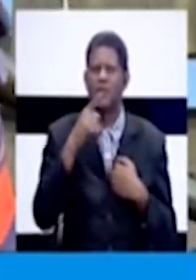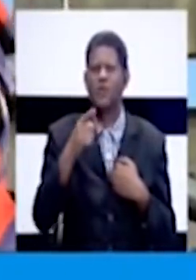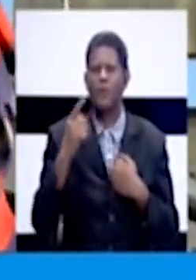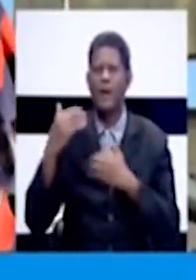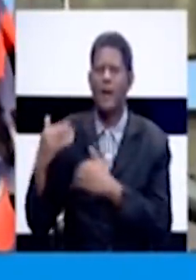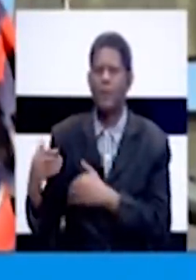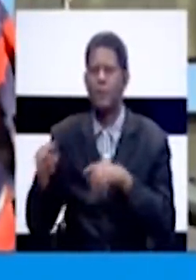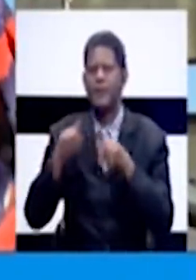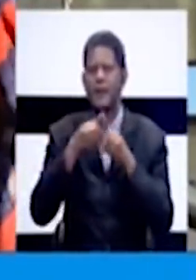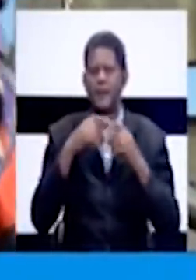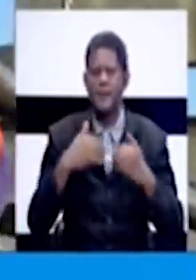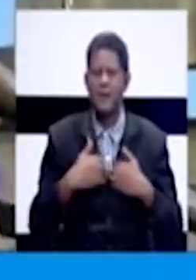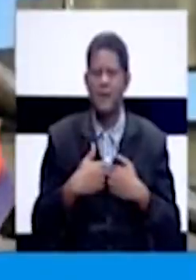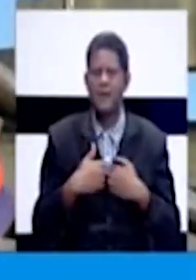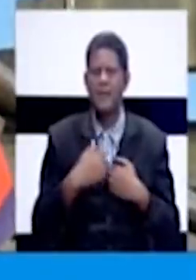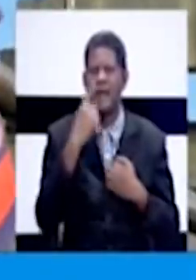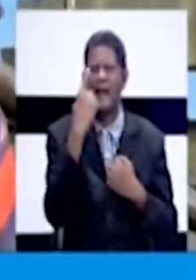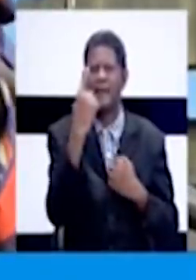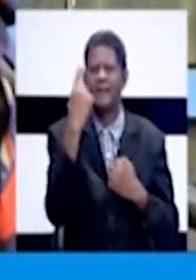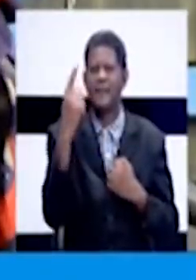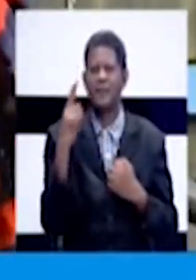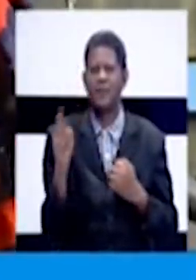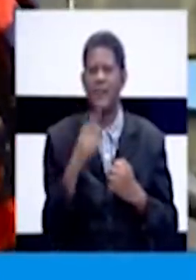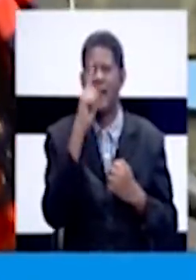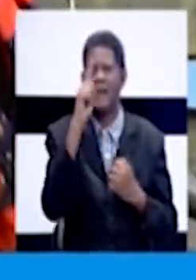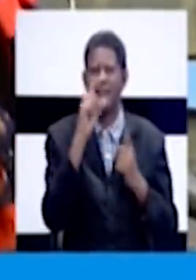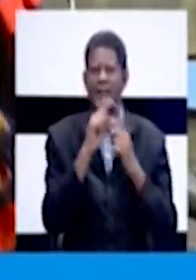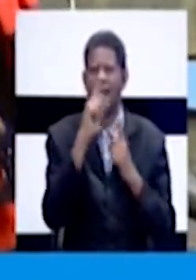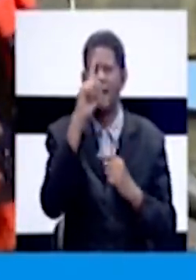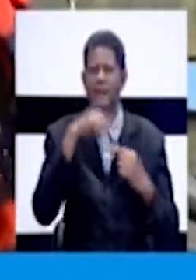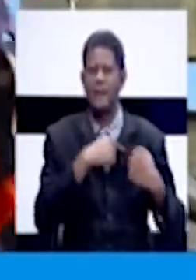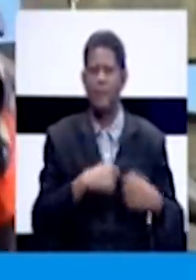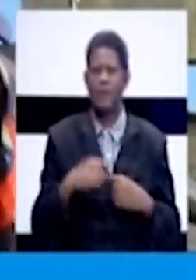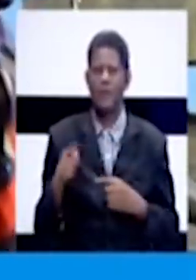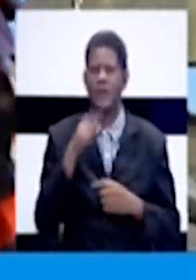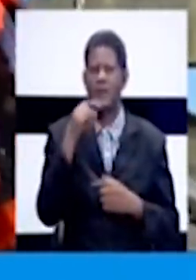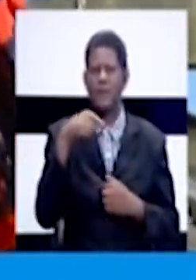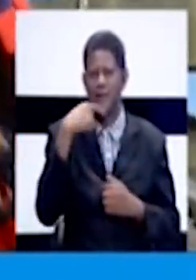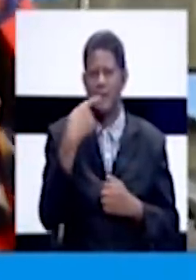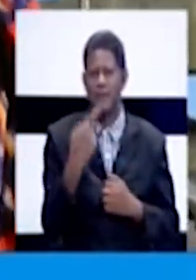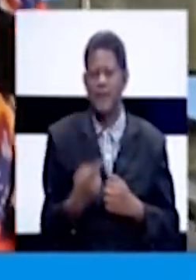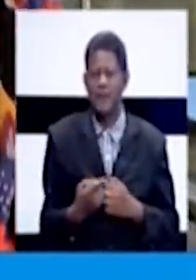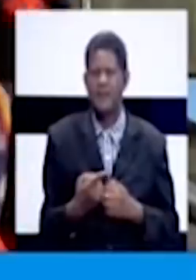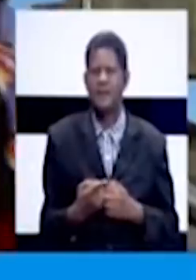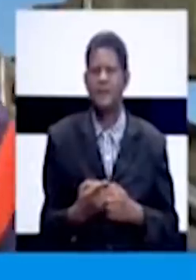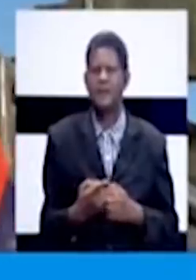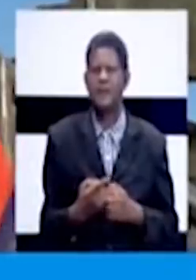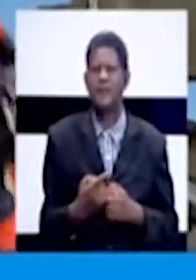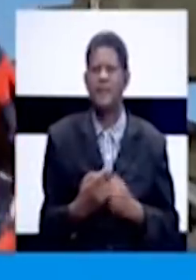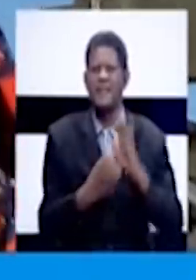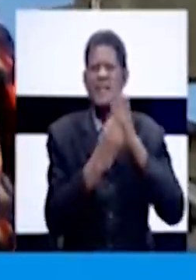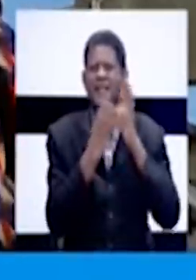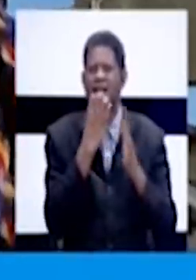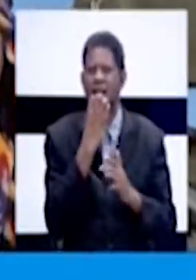قلنا خمزلو حنتن حنتن كوينا حدك على حد اللي بخوينا نزو خمزيز مسألة أرمينيا وزو